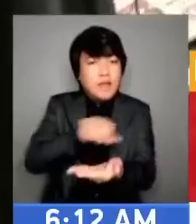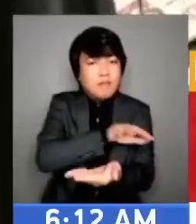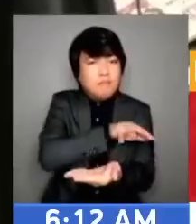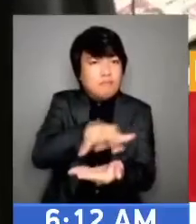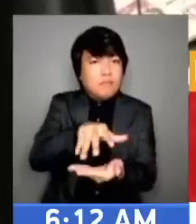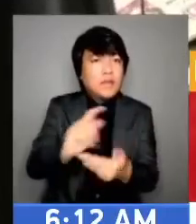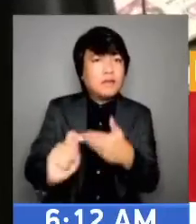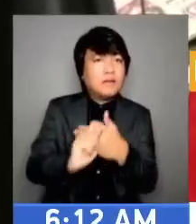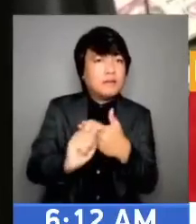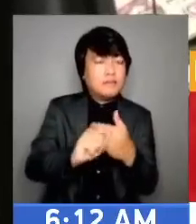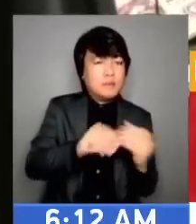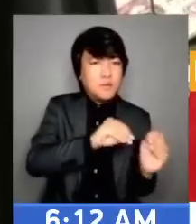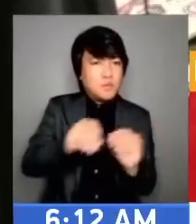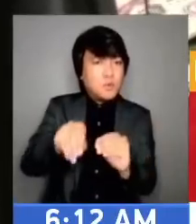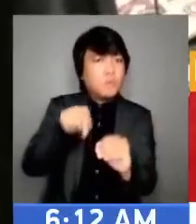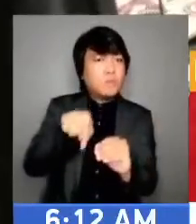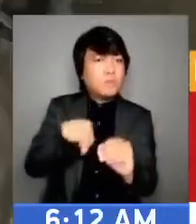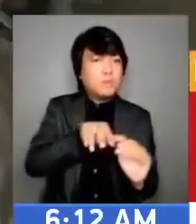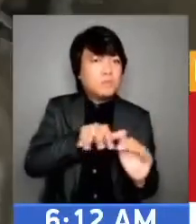naman,